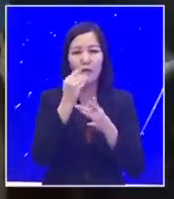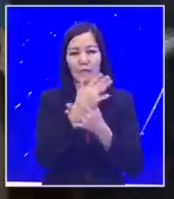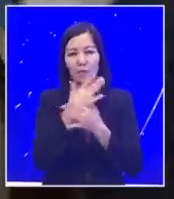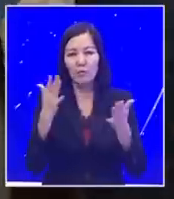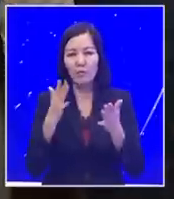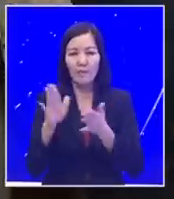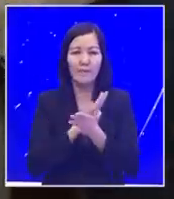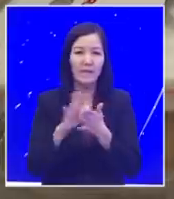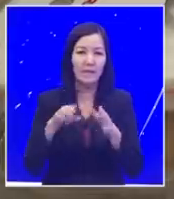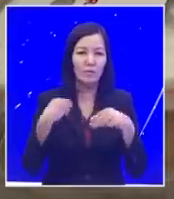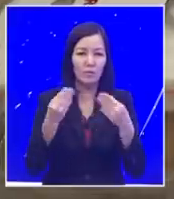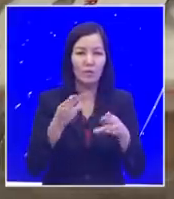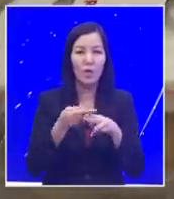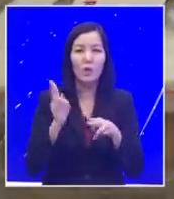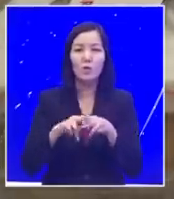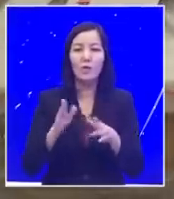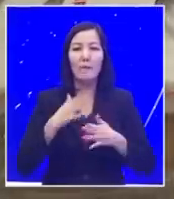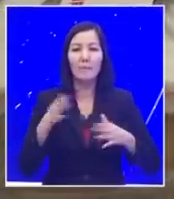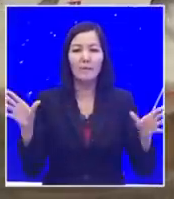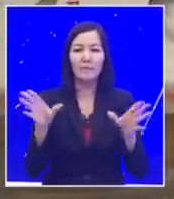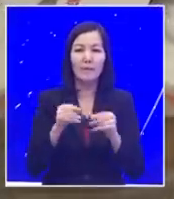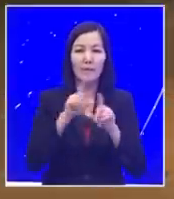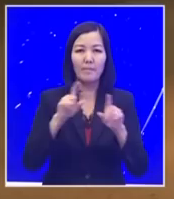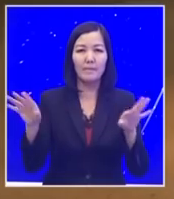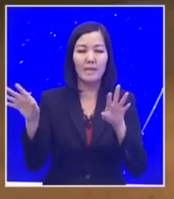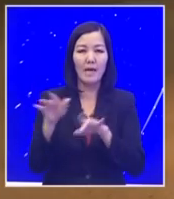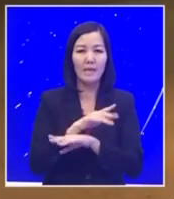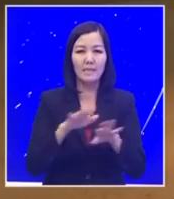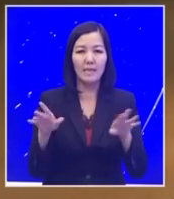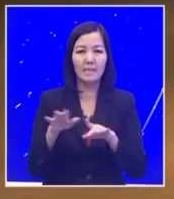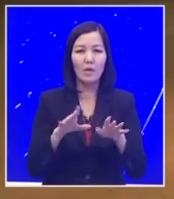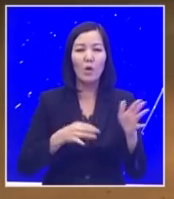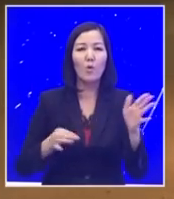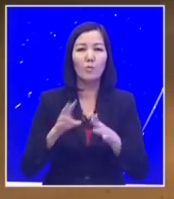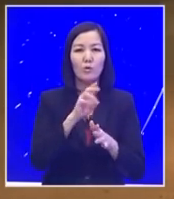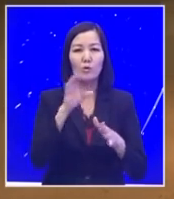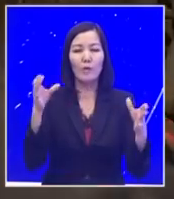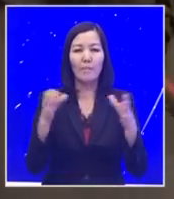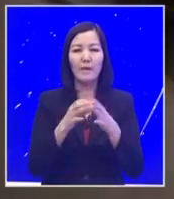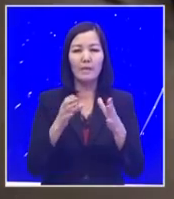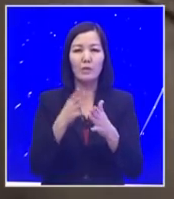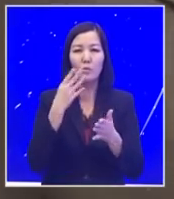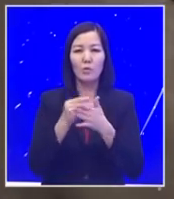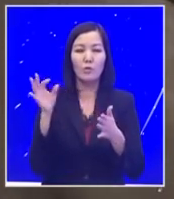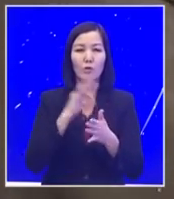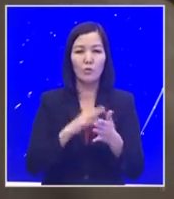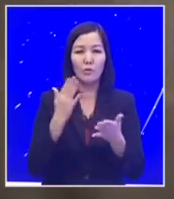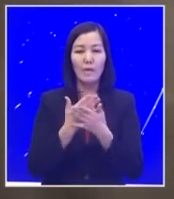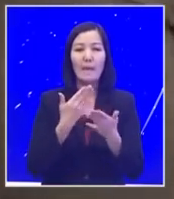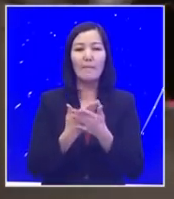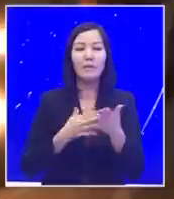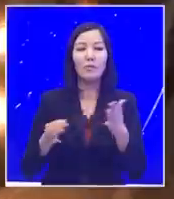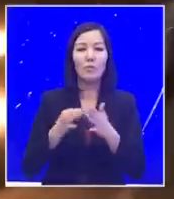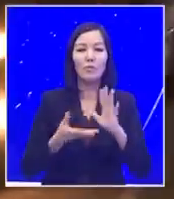тұтынатын азық-түліктерді тегін үлестірді. Сондай-ақ біз біргеміз акциясына облыстық Нұр Отан партиясы да өз үлесін қосып жатыр.